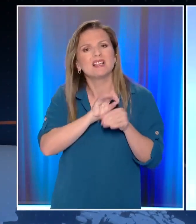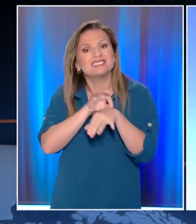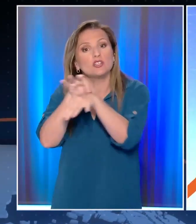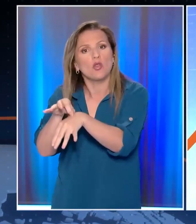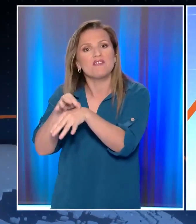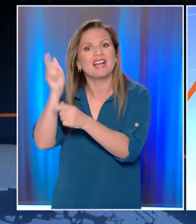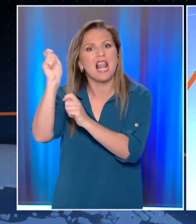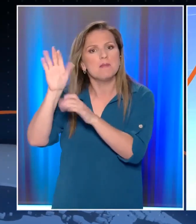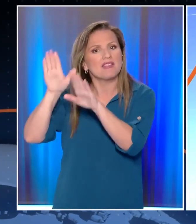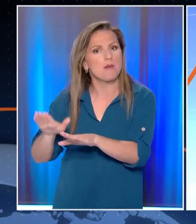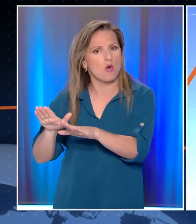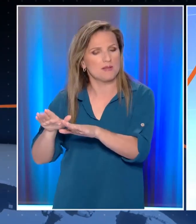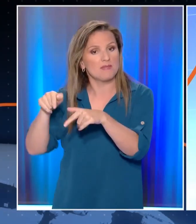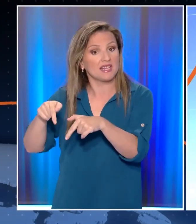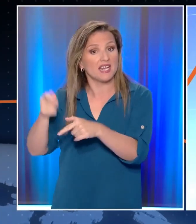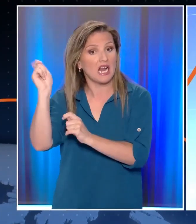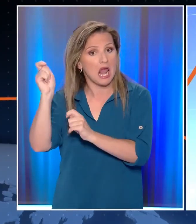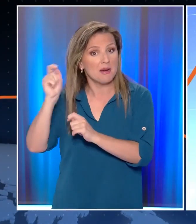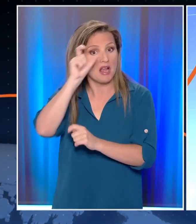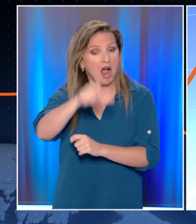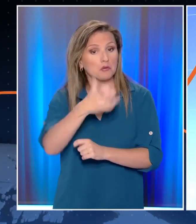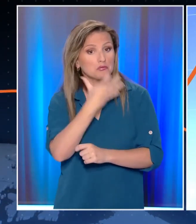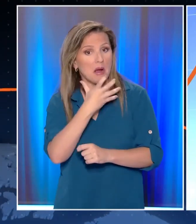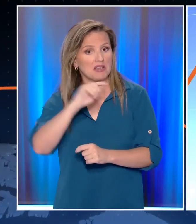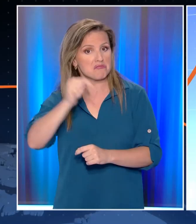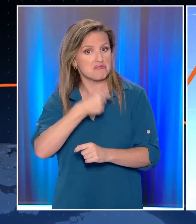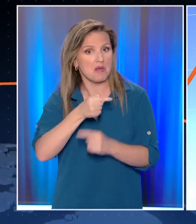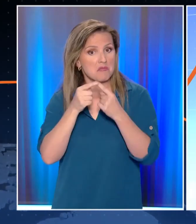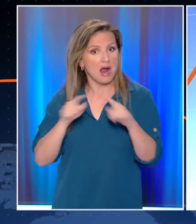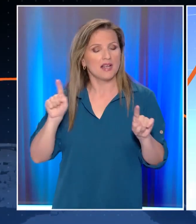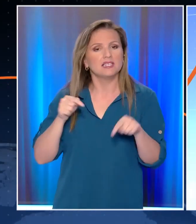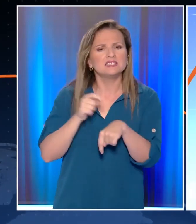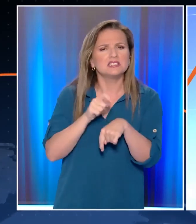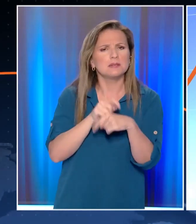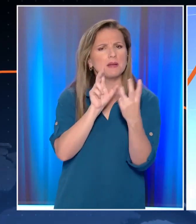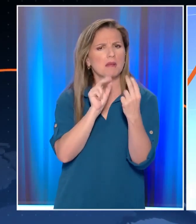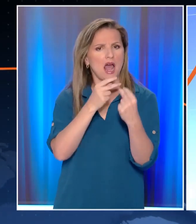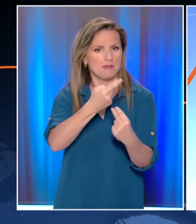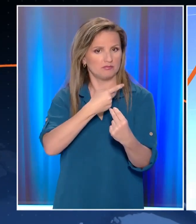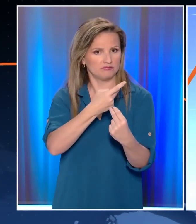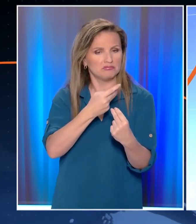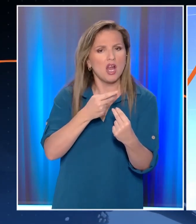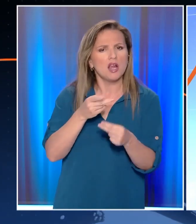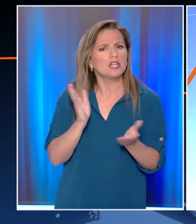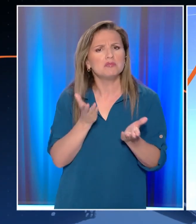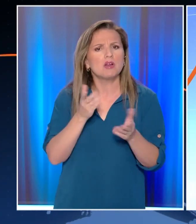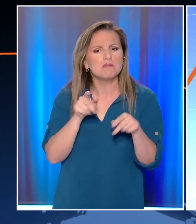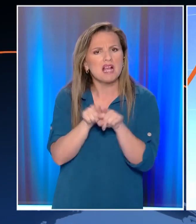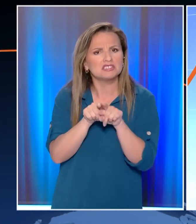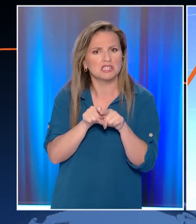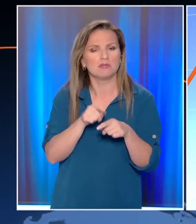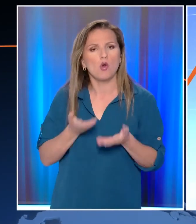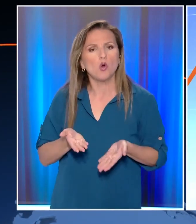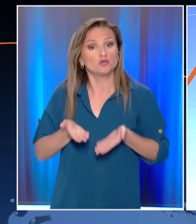Καλαμάτα. Εκεί λοιπόν στην Καλαμάτα άρχισε να μου κάνει περίεργα πράγματα. Ας πούμε όταν μιλάγαμε ή οποιαδήποτε άλλη στιγμή ήμασταν μαζί